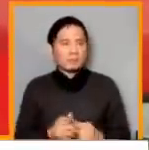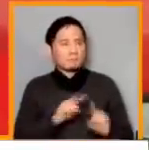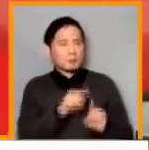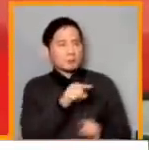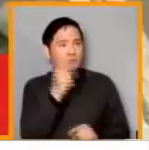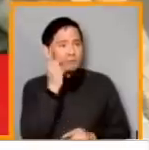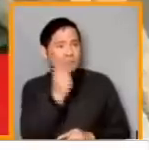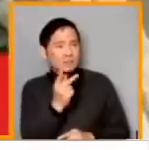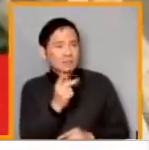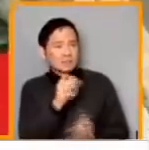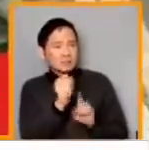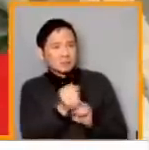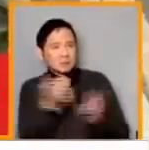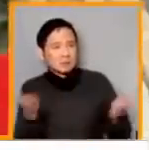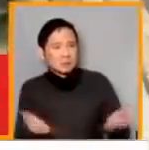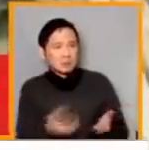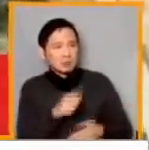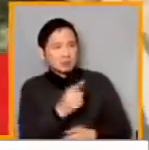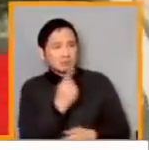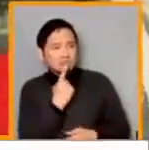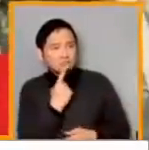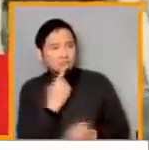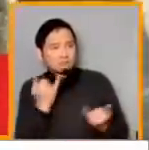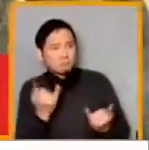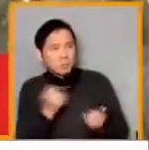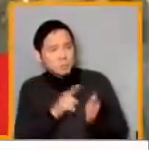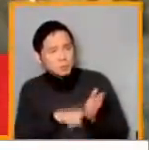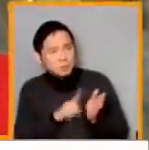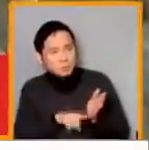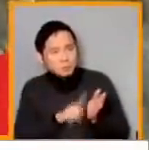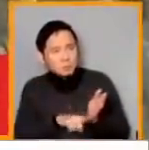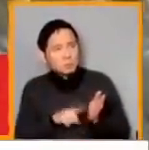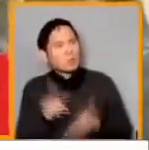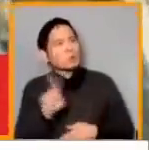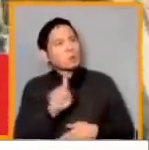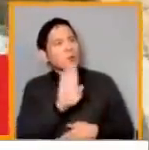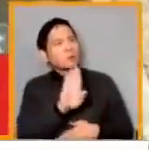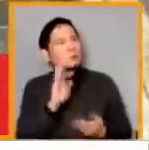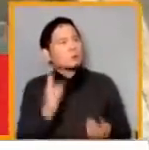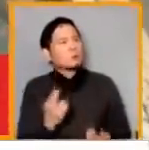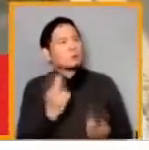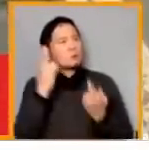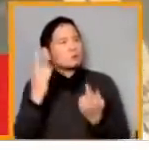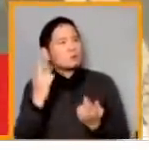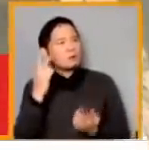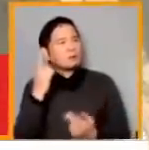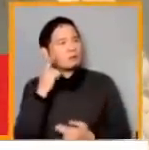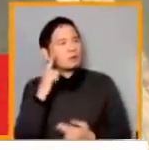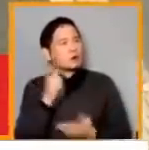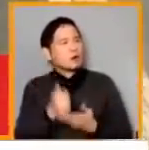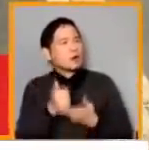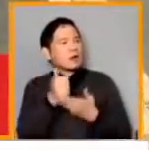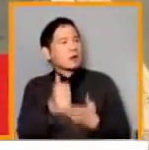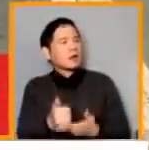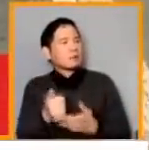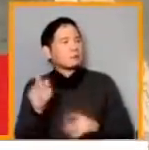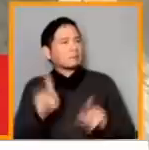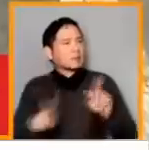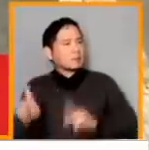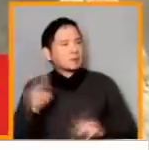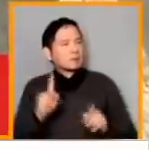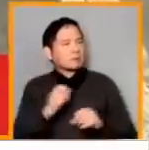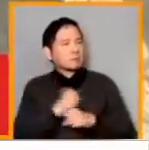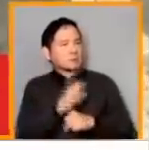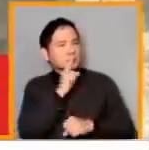dito at sinabi nyo, pinag-aaralan na ano ang magiging rekomendasyon po ninyo para matulungan naman maibsan yung problema ng mga kababayan natin,